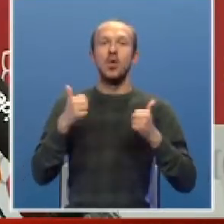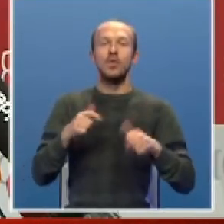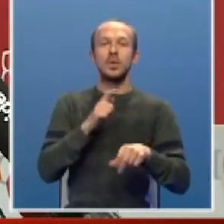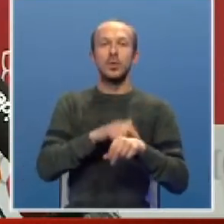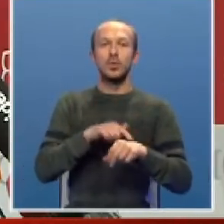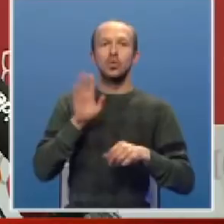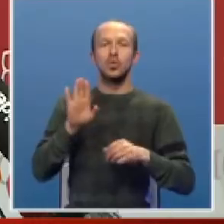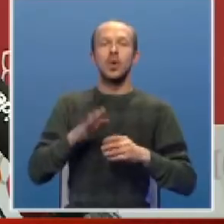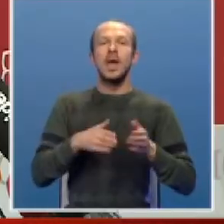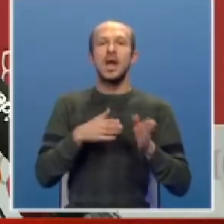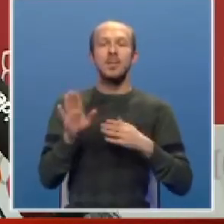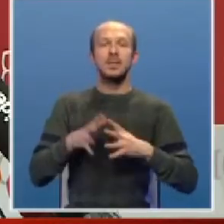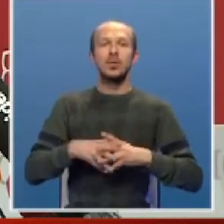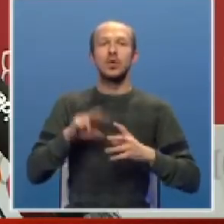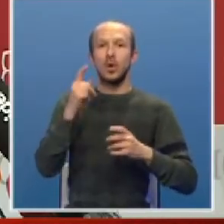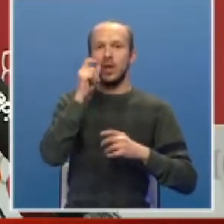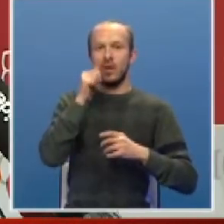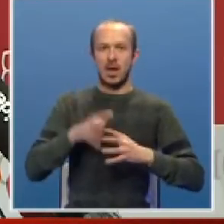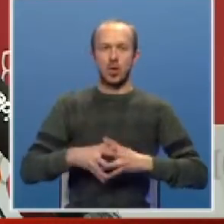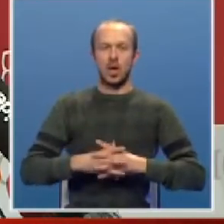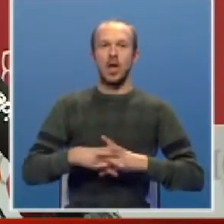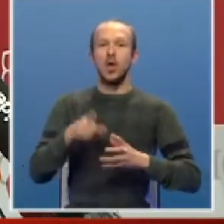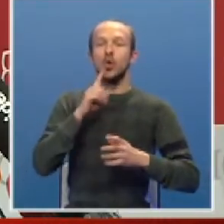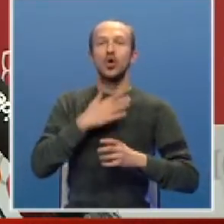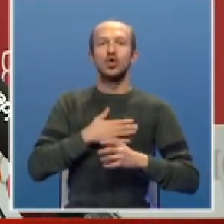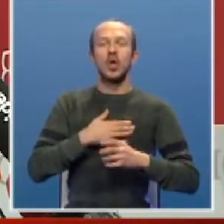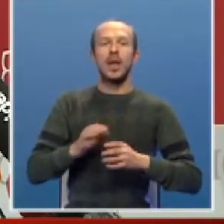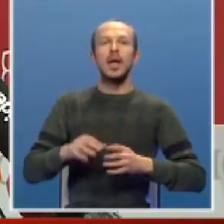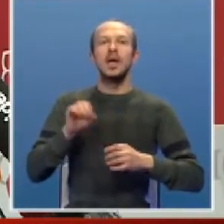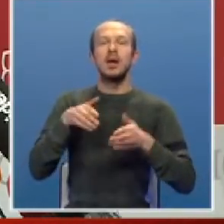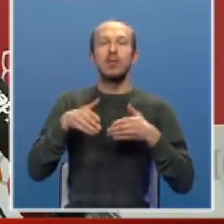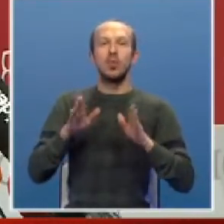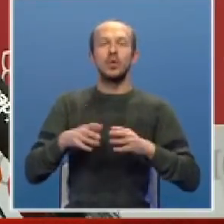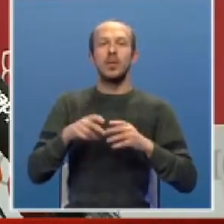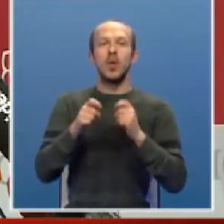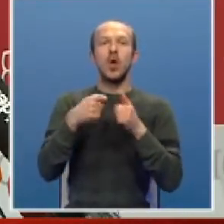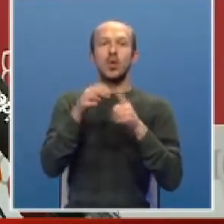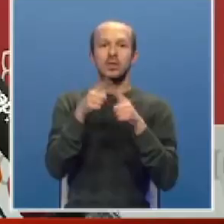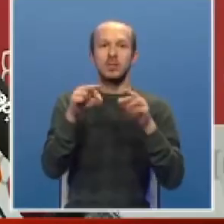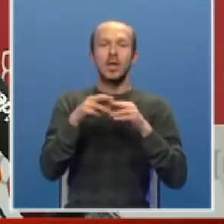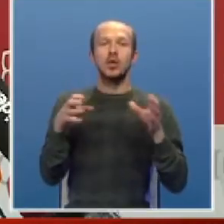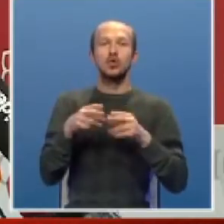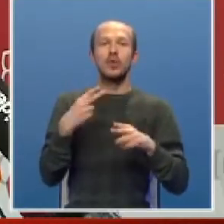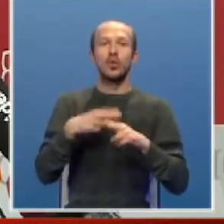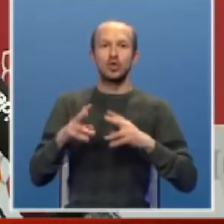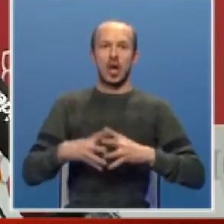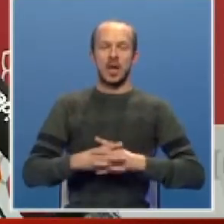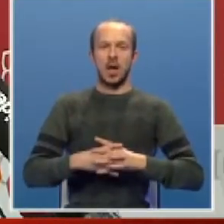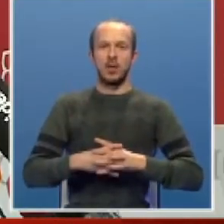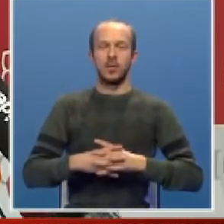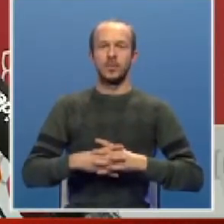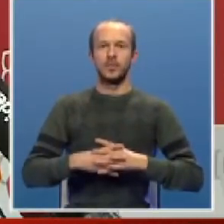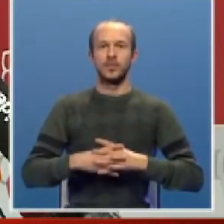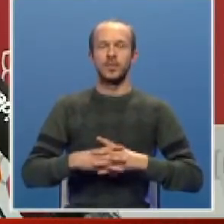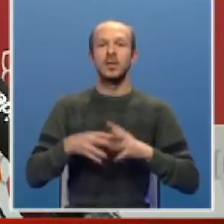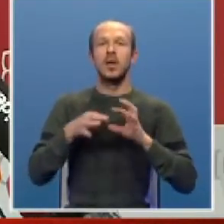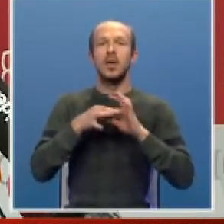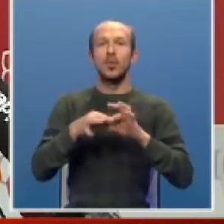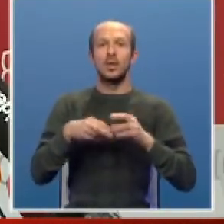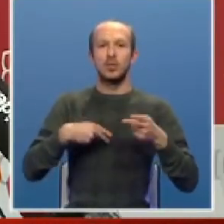je to eliminisano za druga dva naroda koji žele da putem koncepta građanskog uređenja da